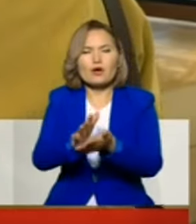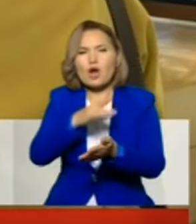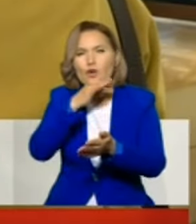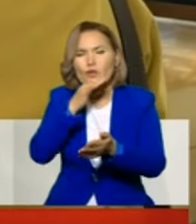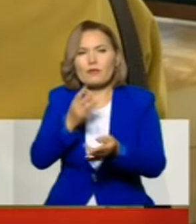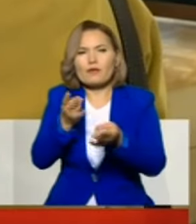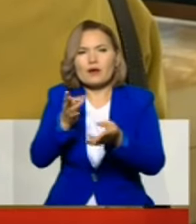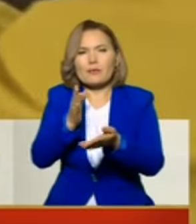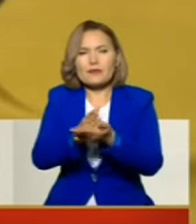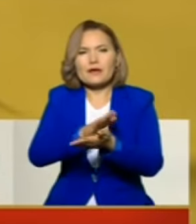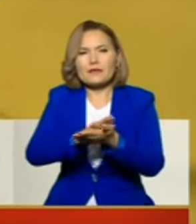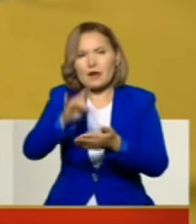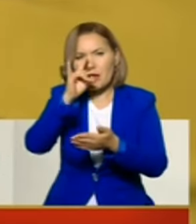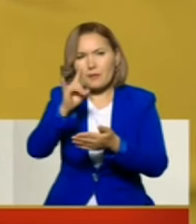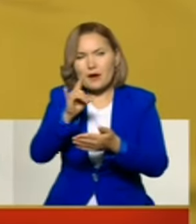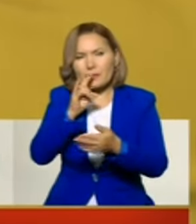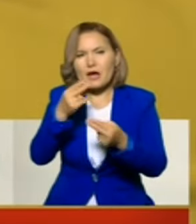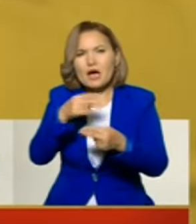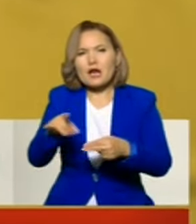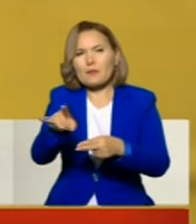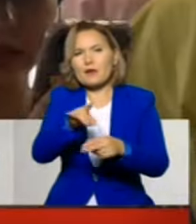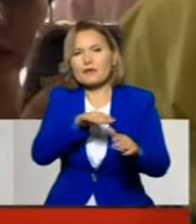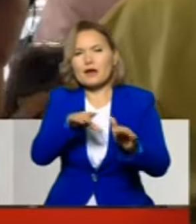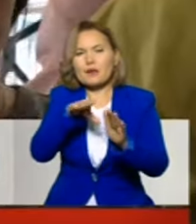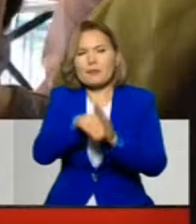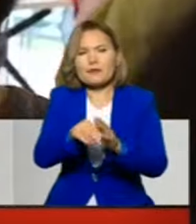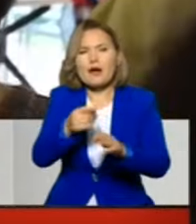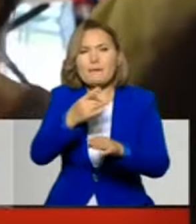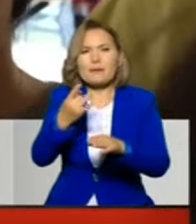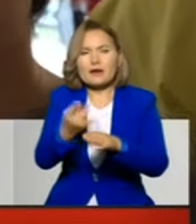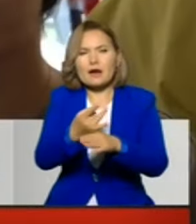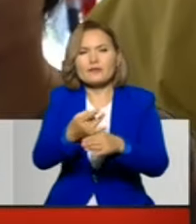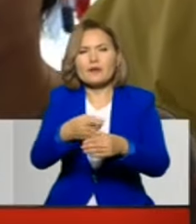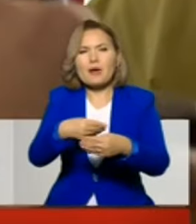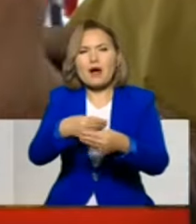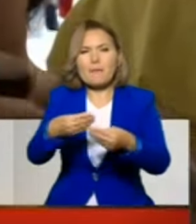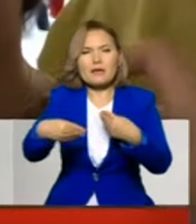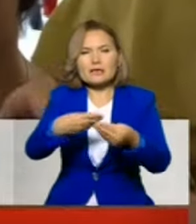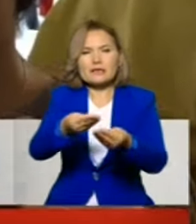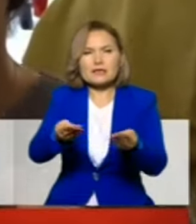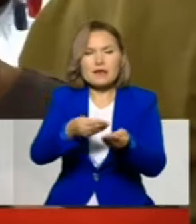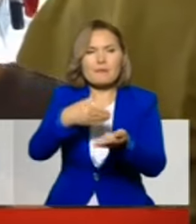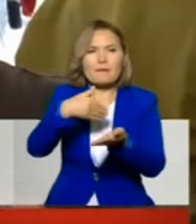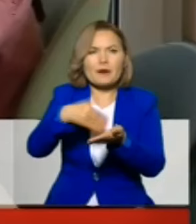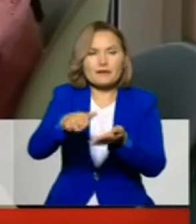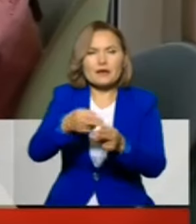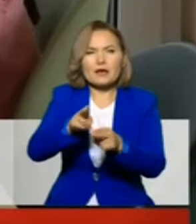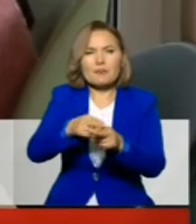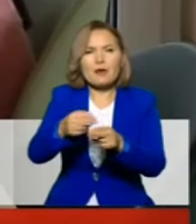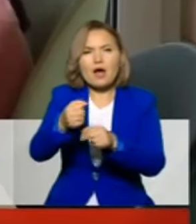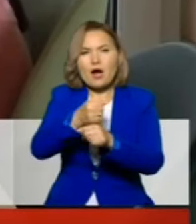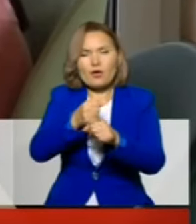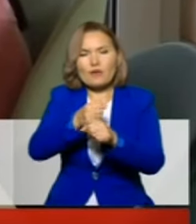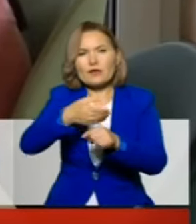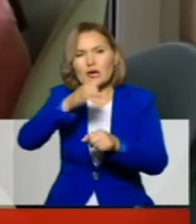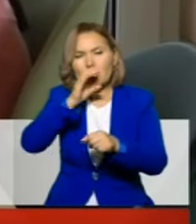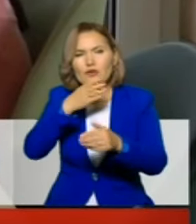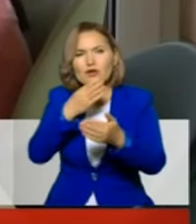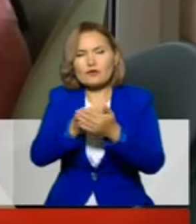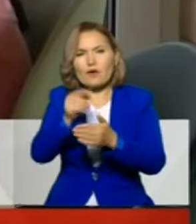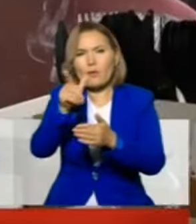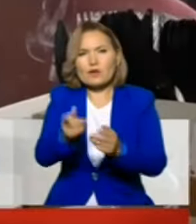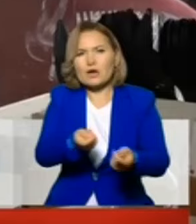экобелсенділер. Енді Таза Қазақстан республикалық акциясы аясында бір реттік ыдыстан бас тартып, дамханалар мен кофе ішетін орынға өзінің